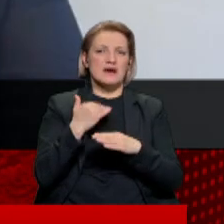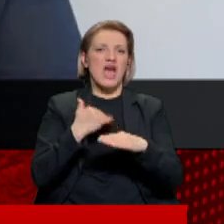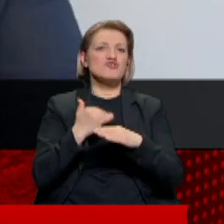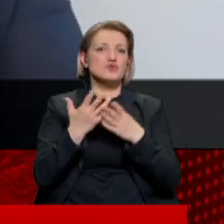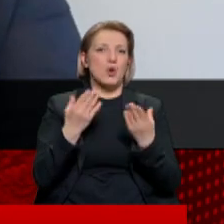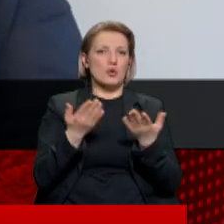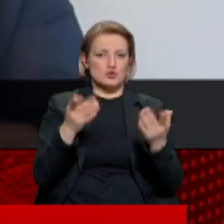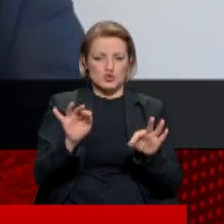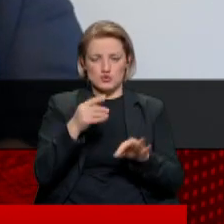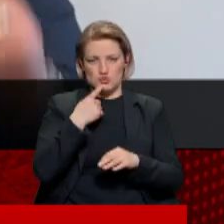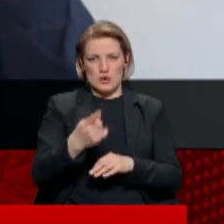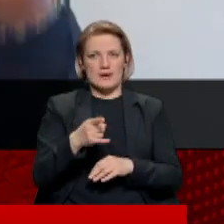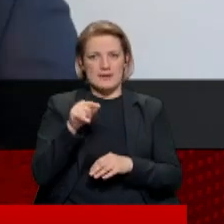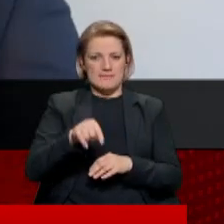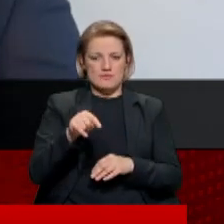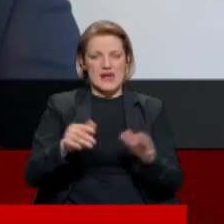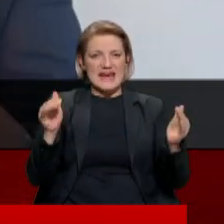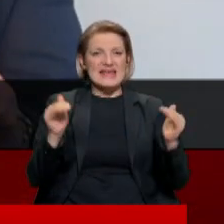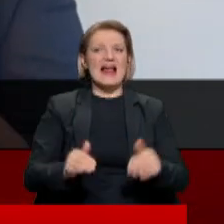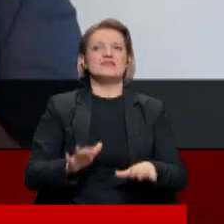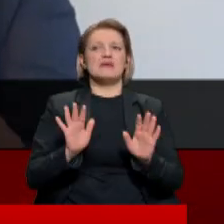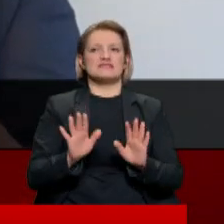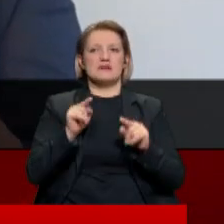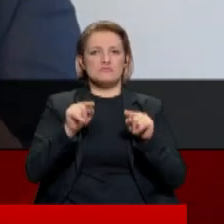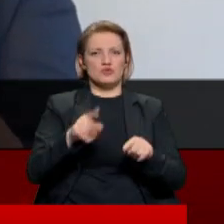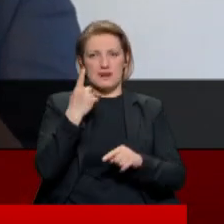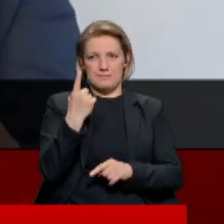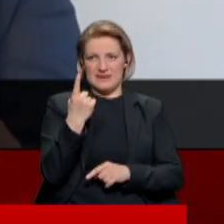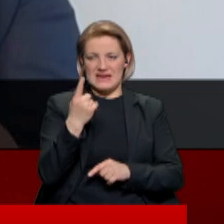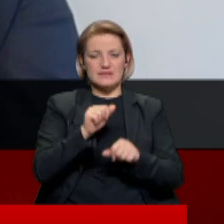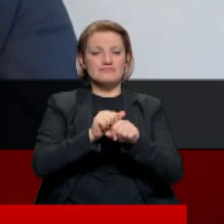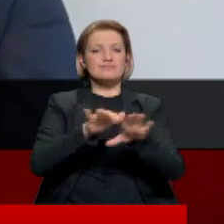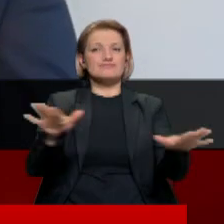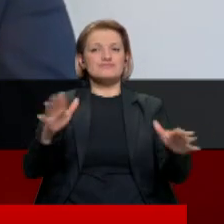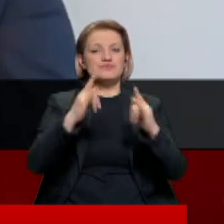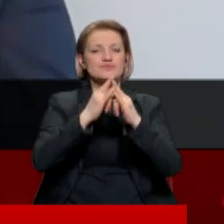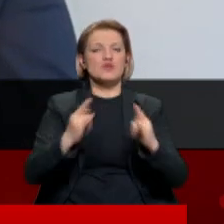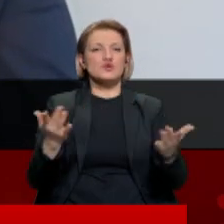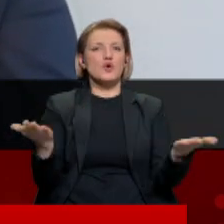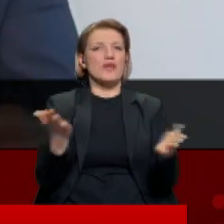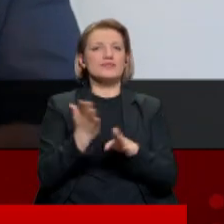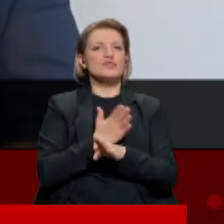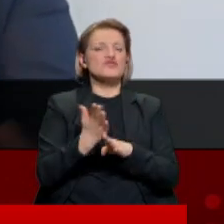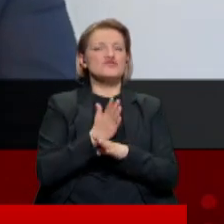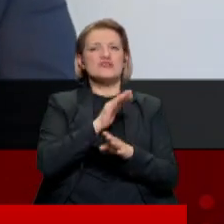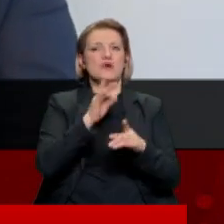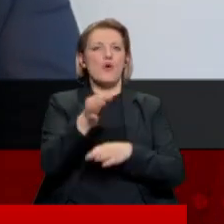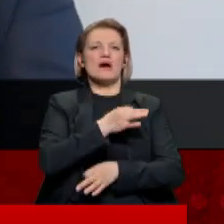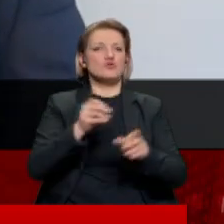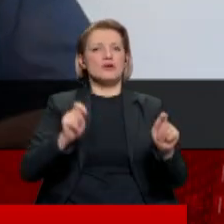ama şunu söylüyorum. Bakın buraya gelmezse evet, bunların bir dağıtacak bir çadırı yoksa neyi organize edecek? Yani